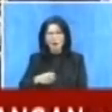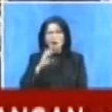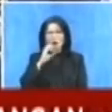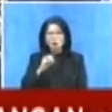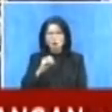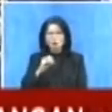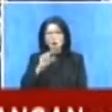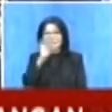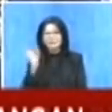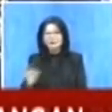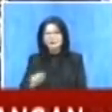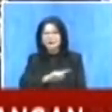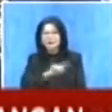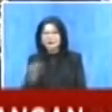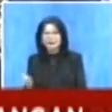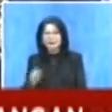5,0% sampai